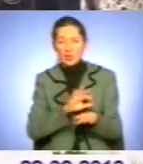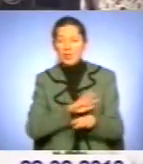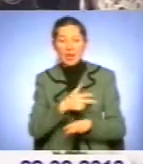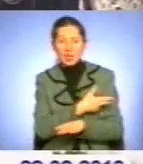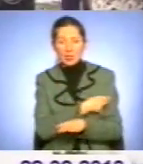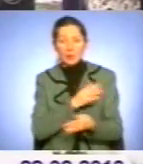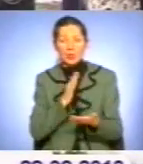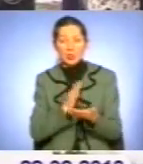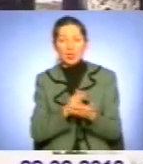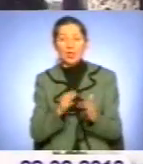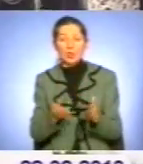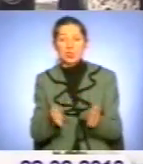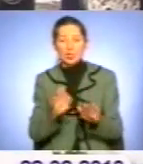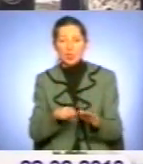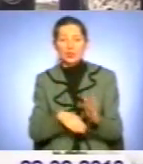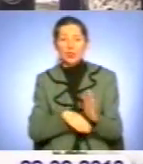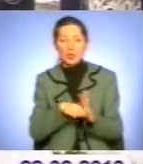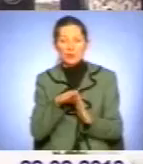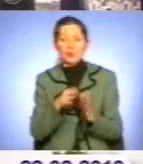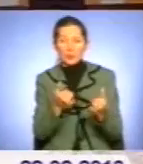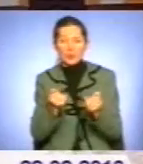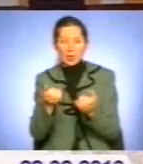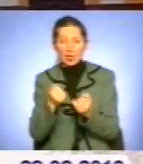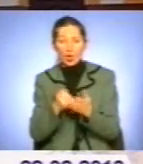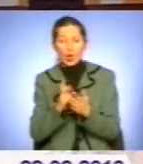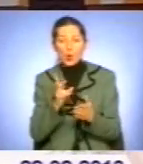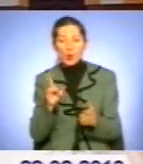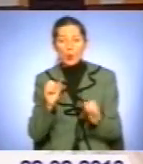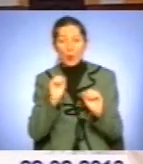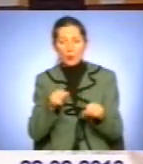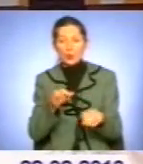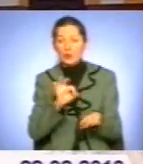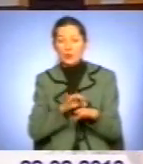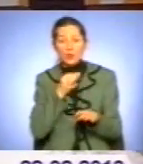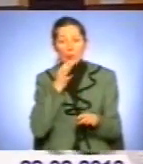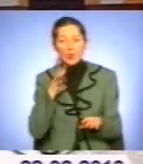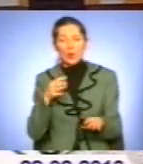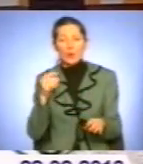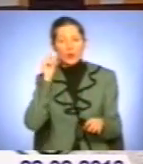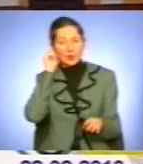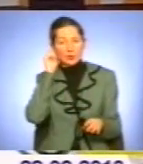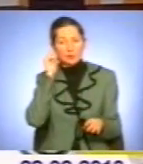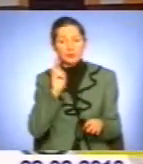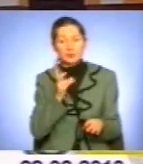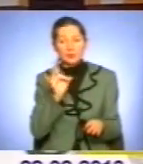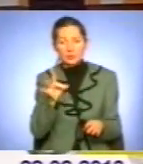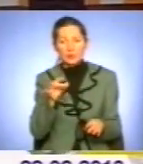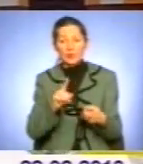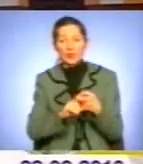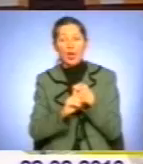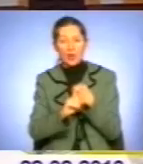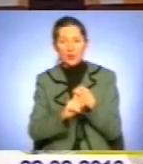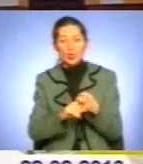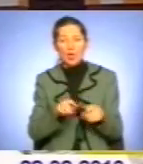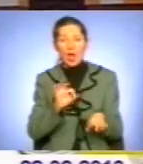протягом усього життя і можуть захворіти в будь-якому віці. Кір – це вірусне захворювання з повітряно-крапельним механізмом передачі,